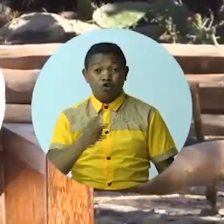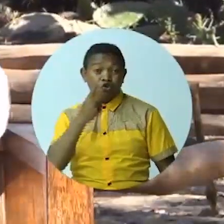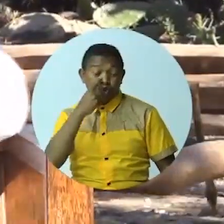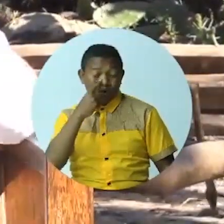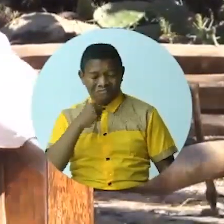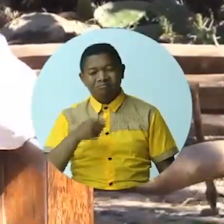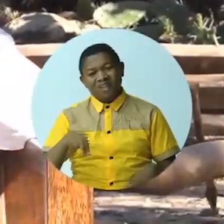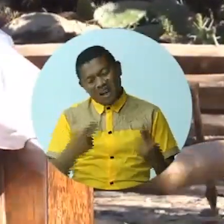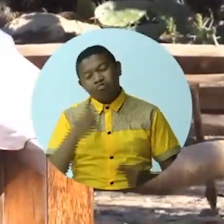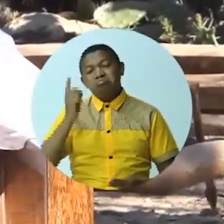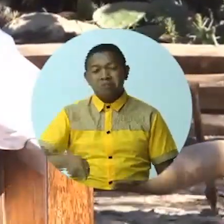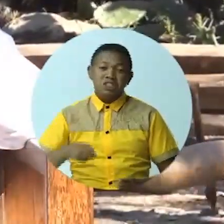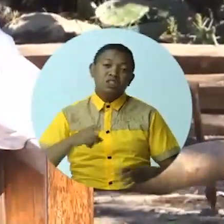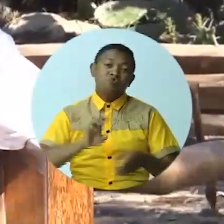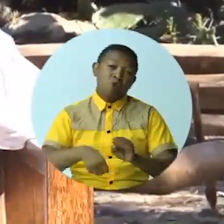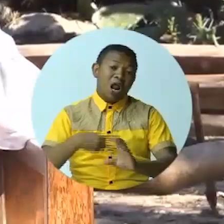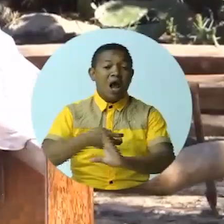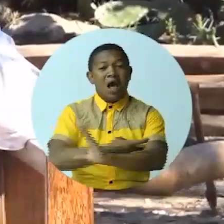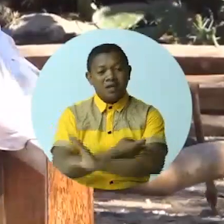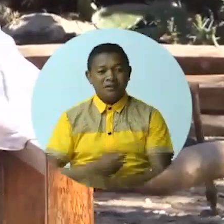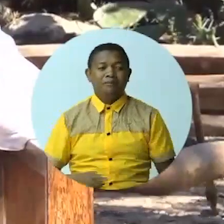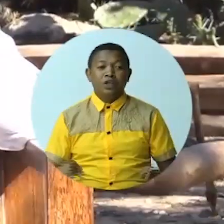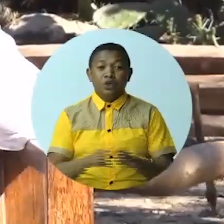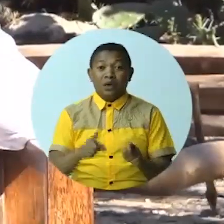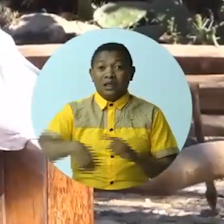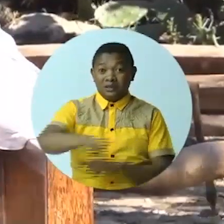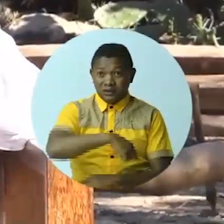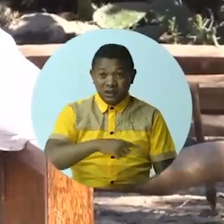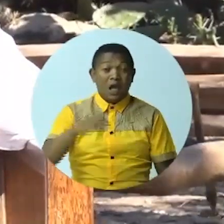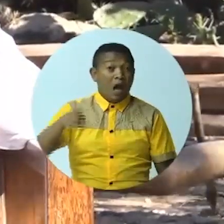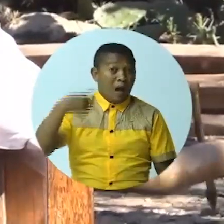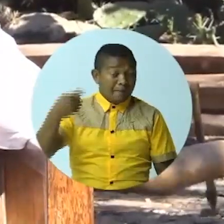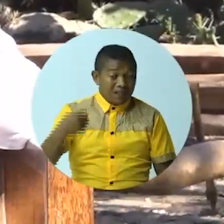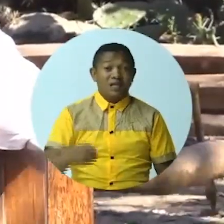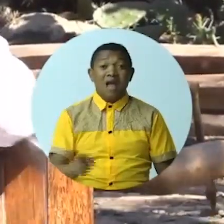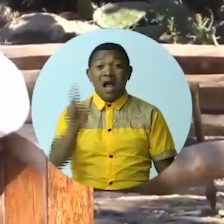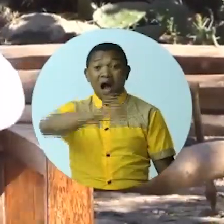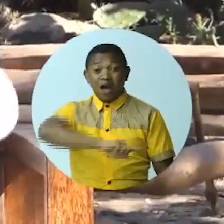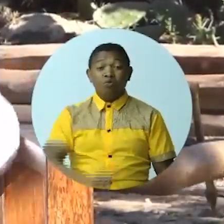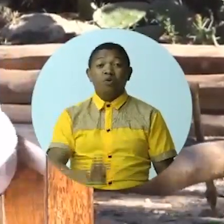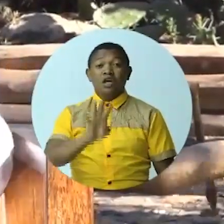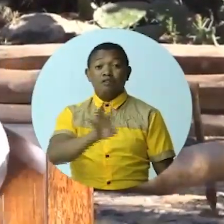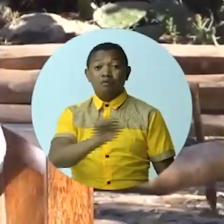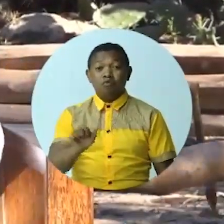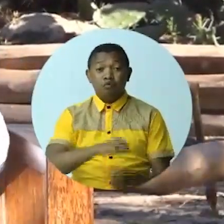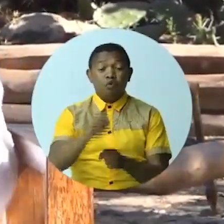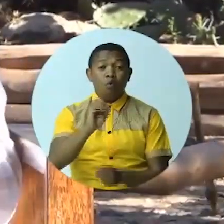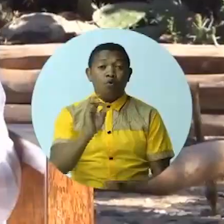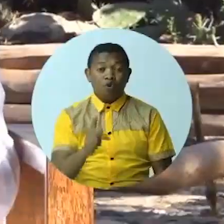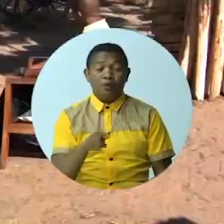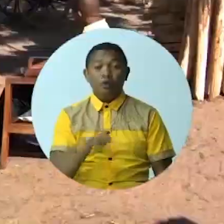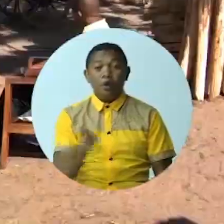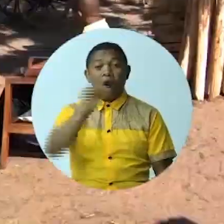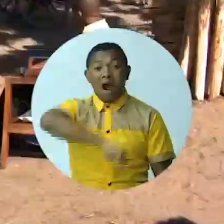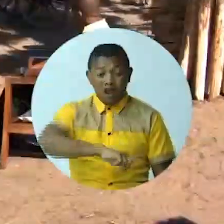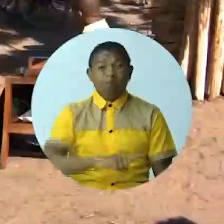hoe amin'ny efatra ambin'ny folo ny volana oktobra izay daty nanambarana sy ny nanamarika ny